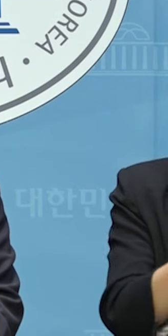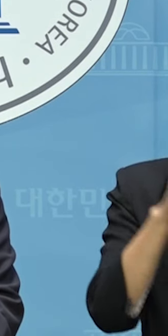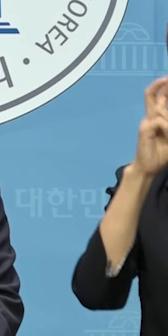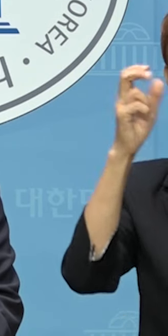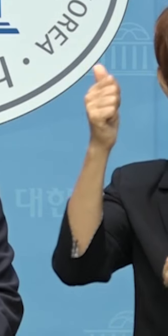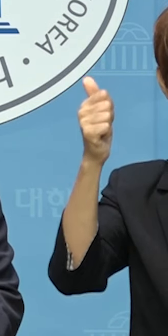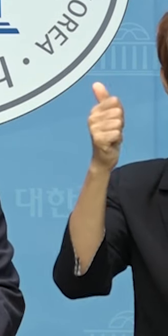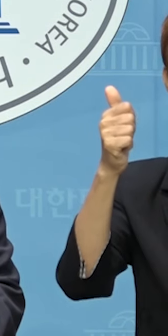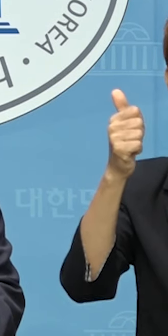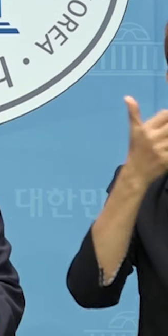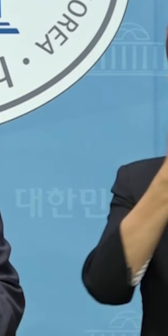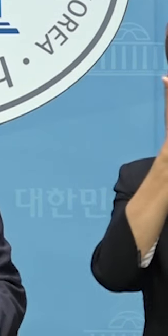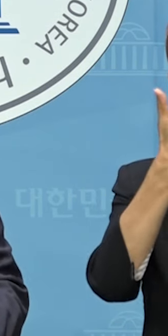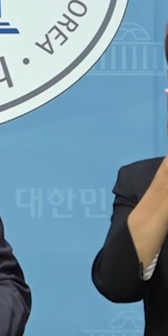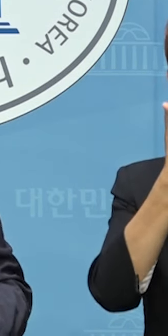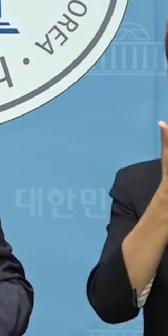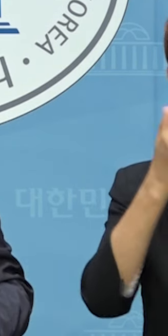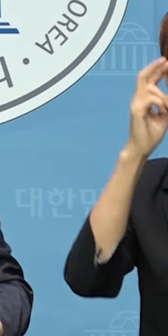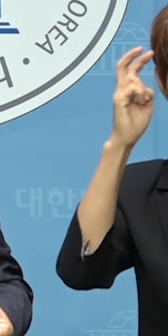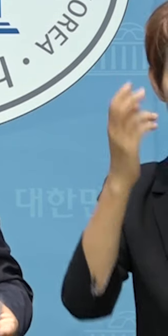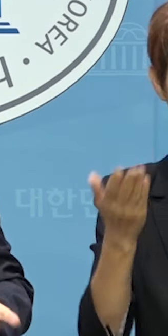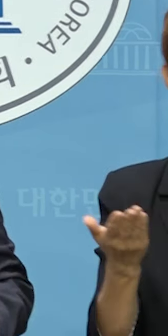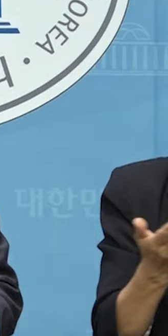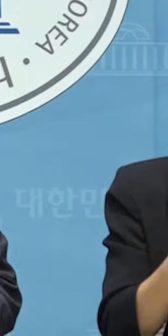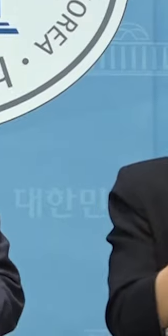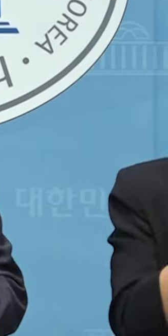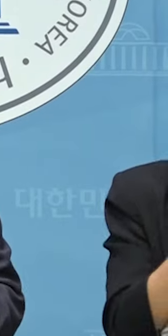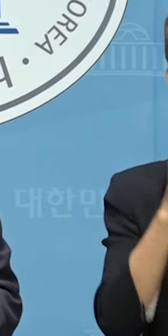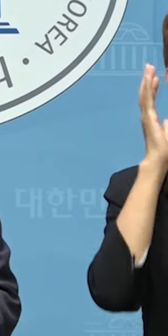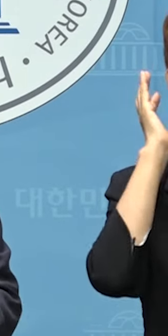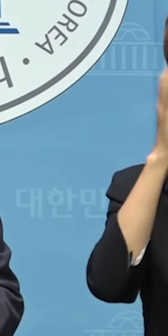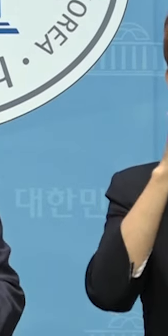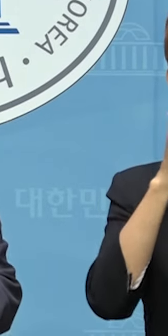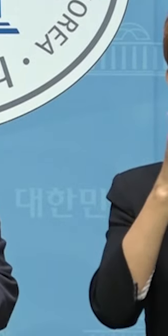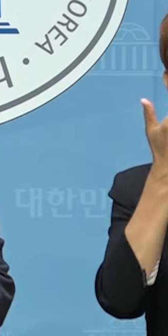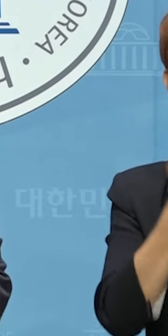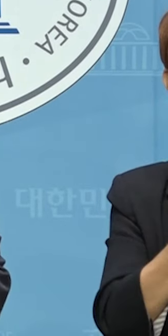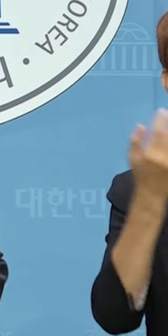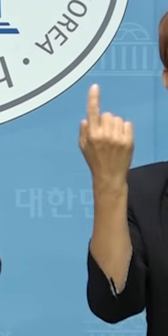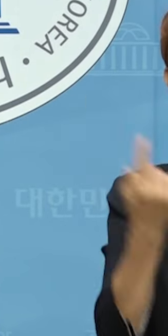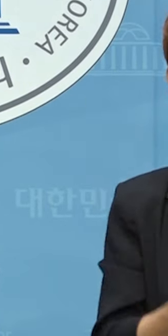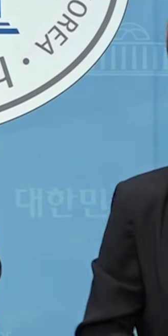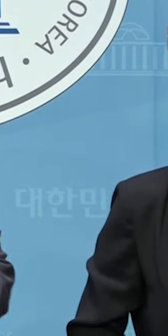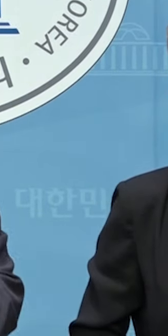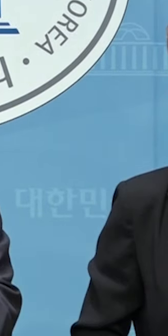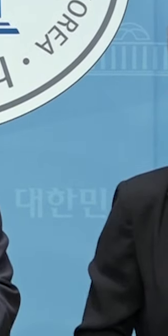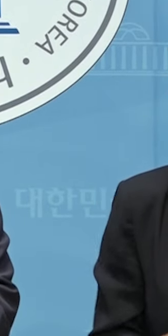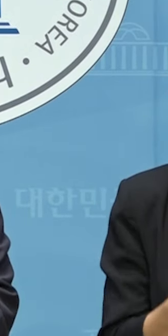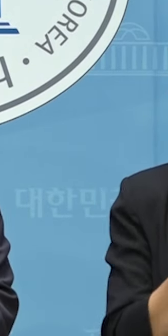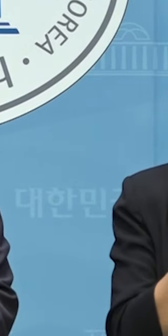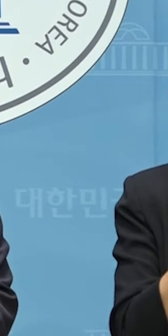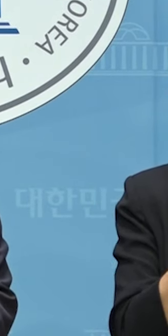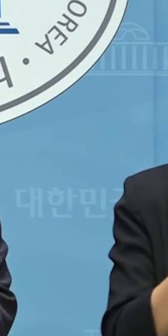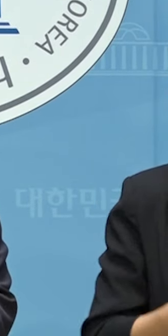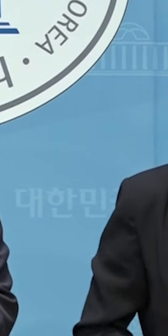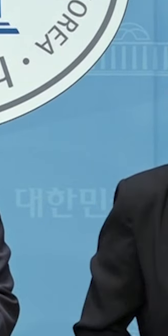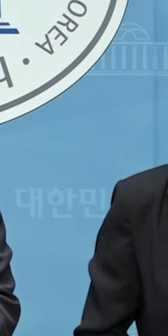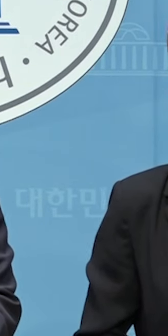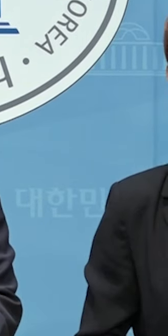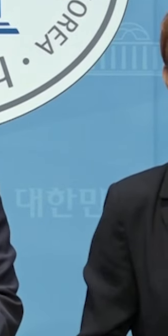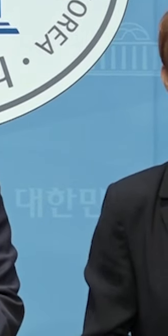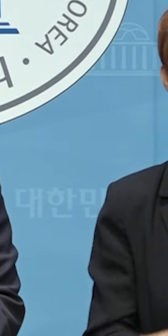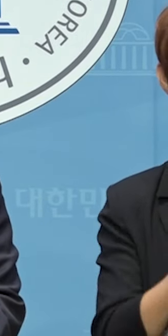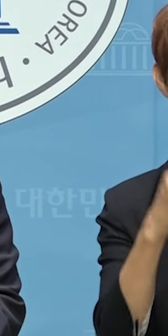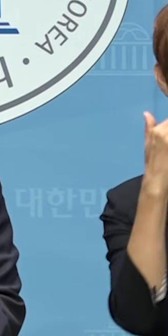사전에 알 수 없어 도서 관계를 큰 혼란에 빠뜨릴 수 있습니다 둘째 부당 해고 등